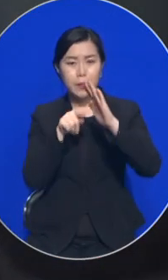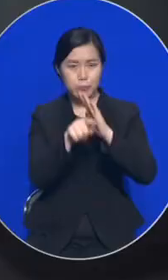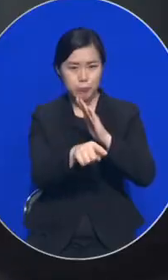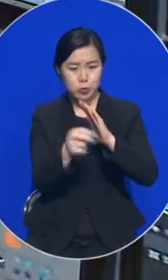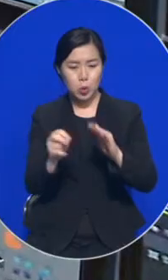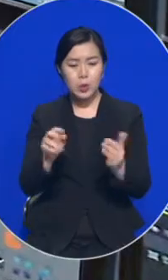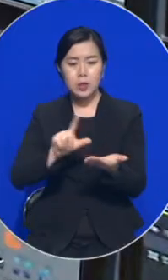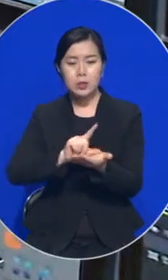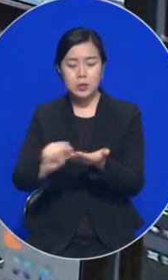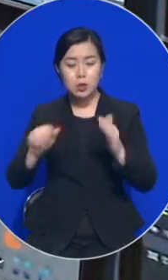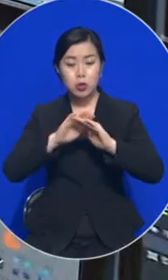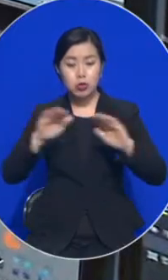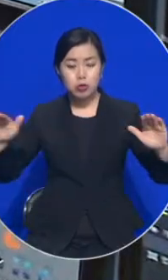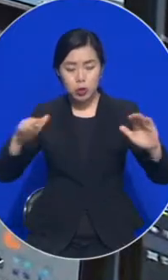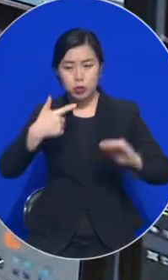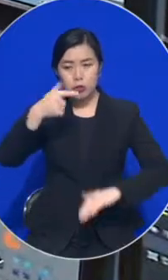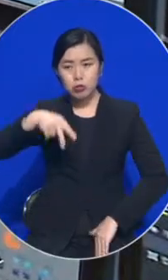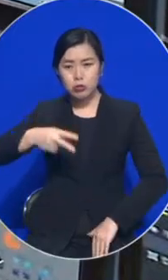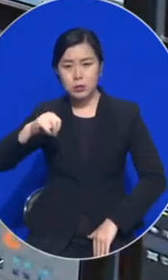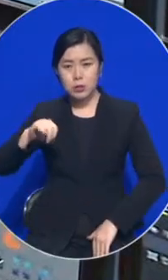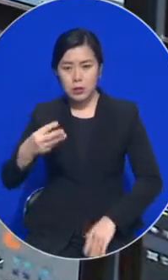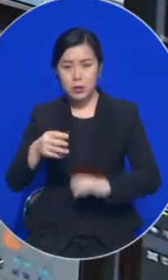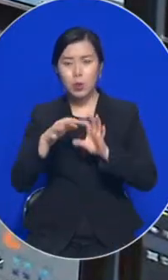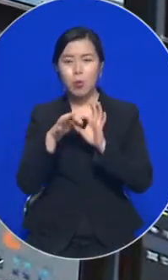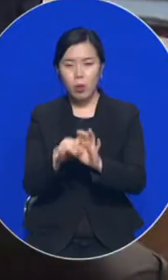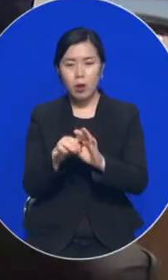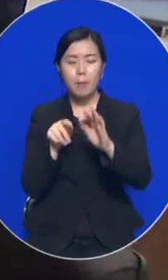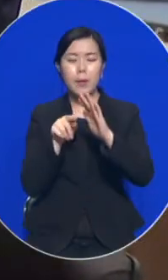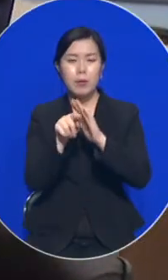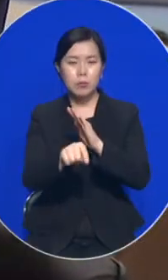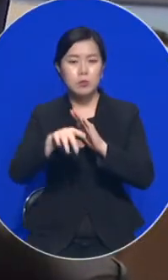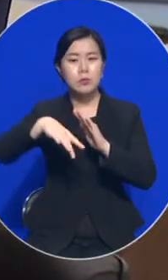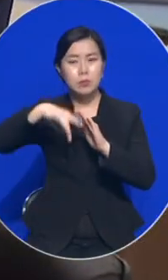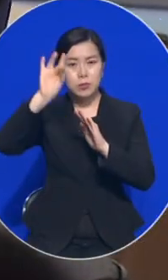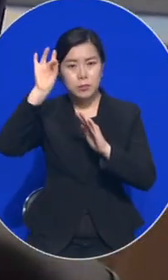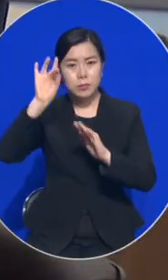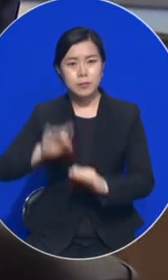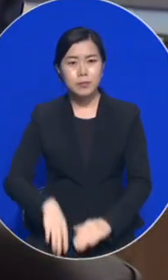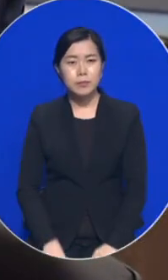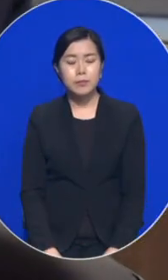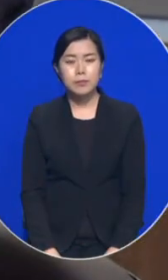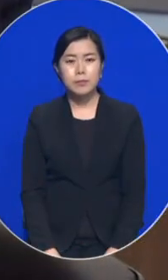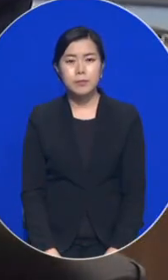지역균형 뉴딜과 관련해서는 첫 지역 방문 행보입니다. KTV 정유림입니다.